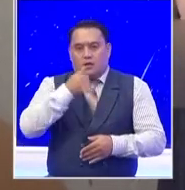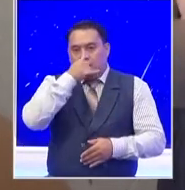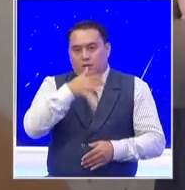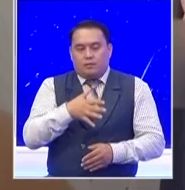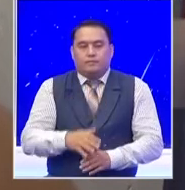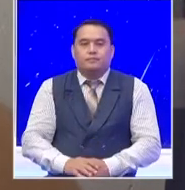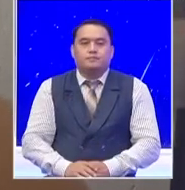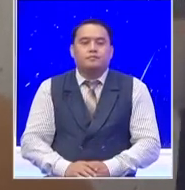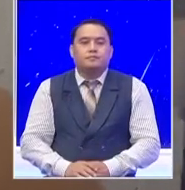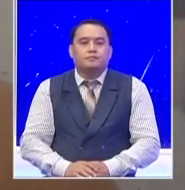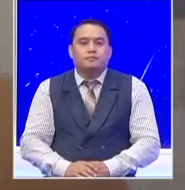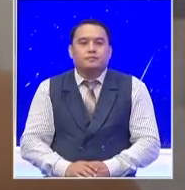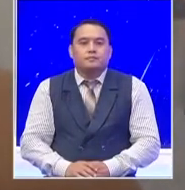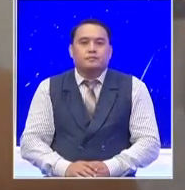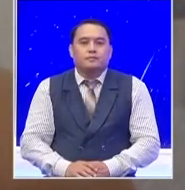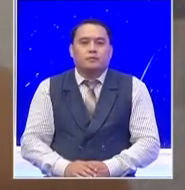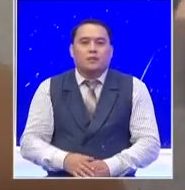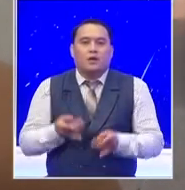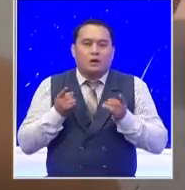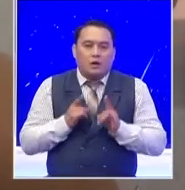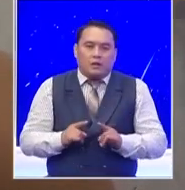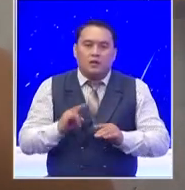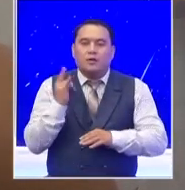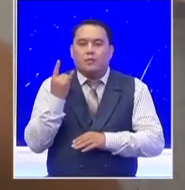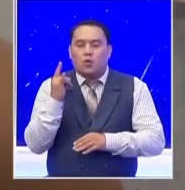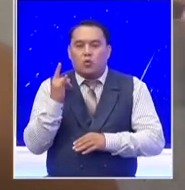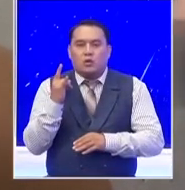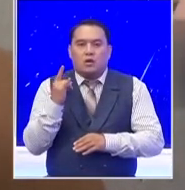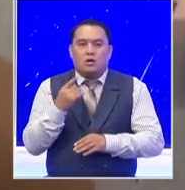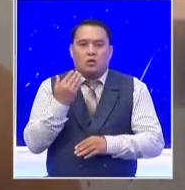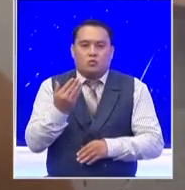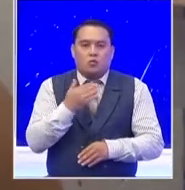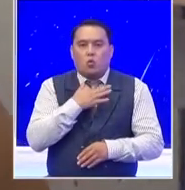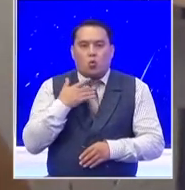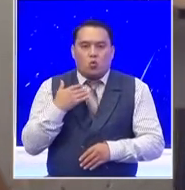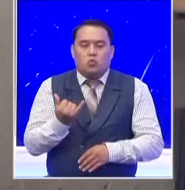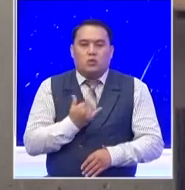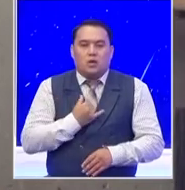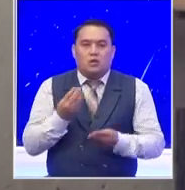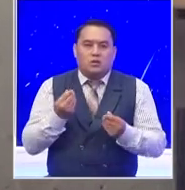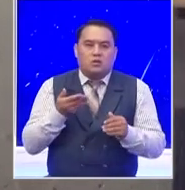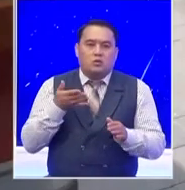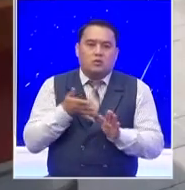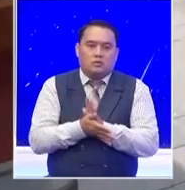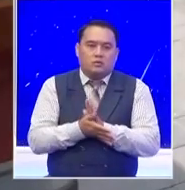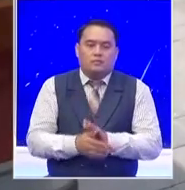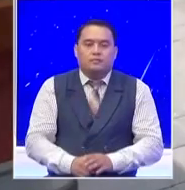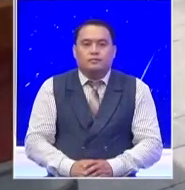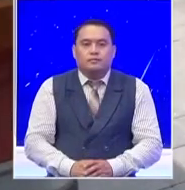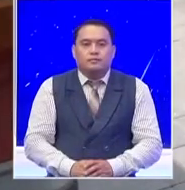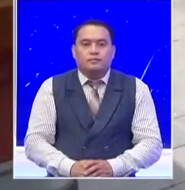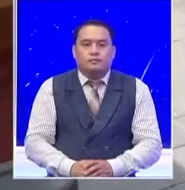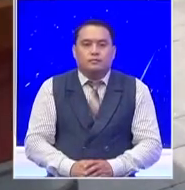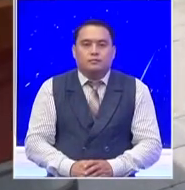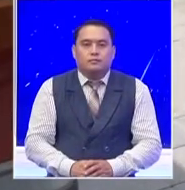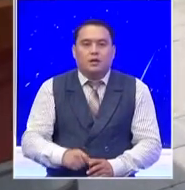немножко сложно. Недавно вот родился малыш еще, на него тоже много у нас денежек уходит. Для семейства